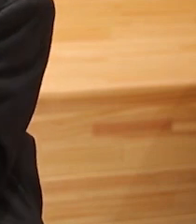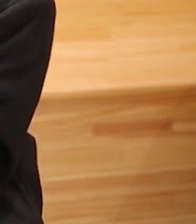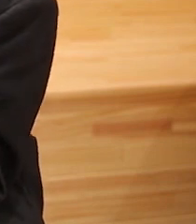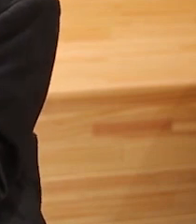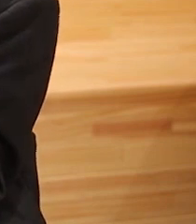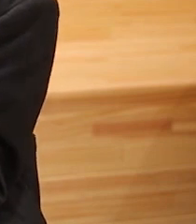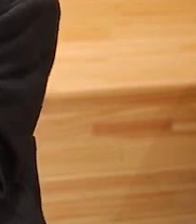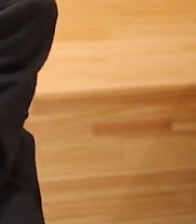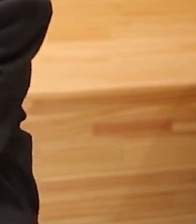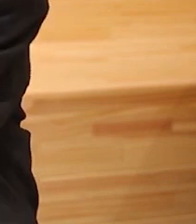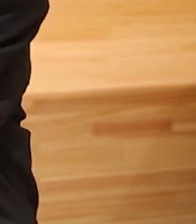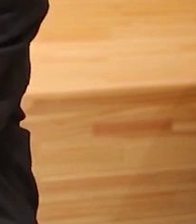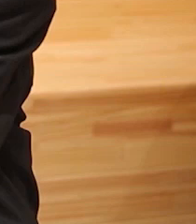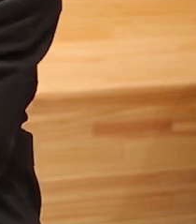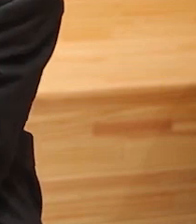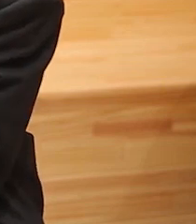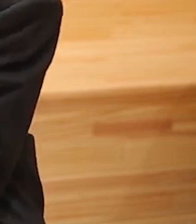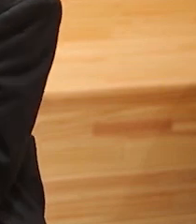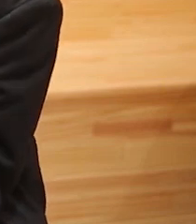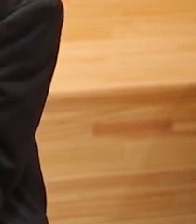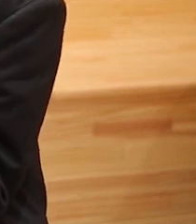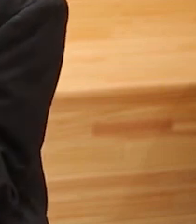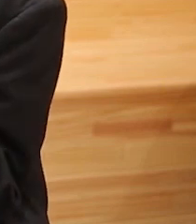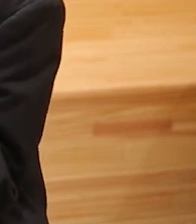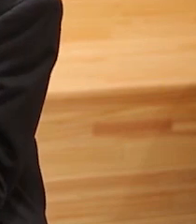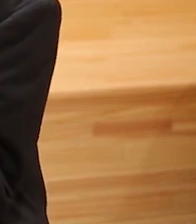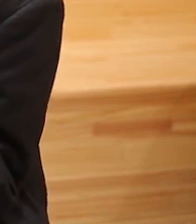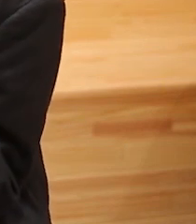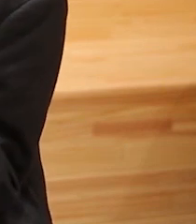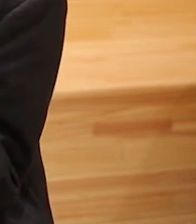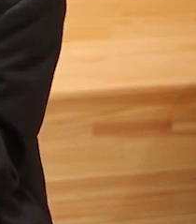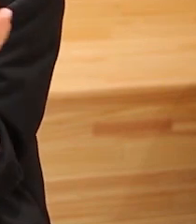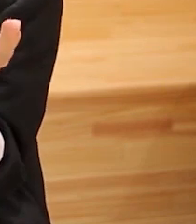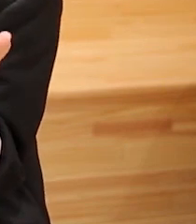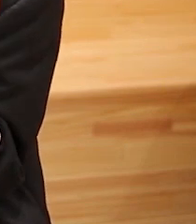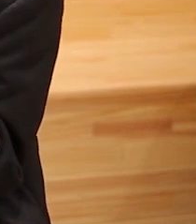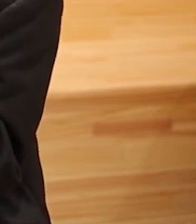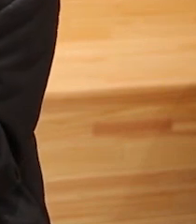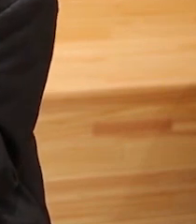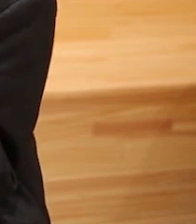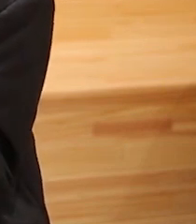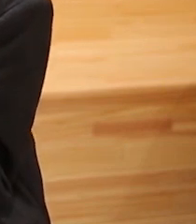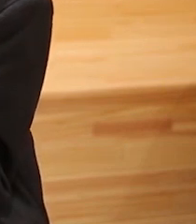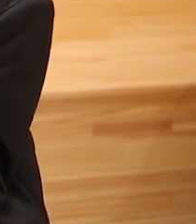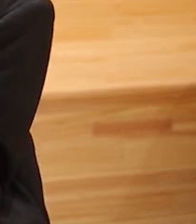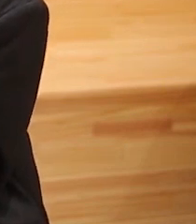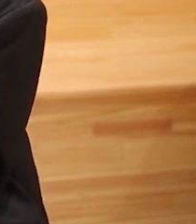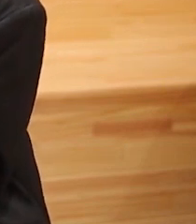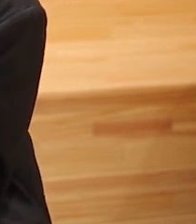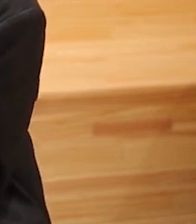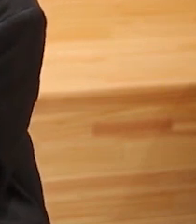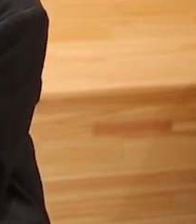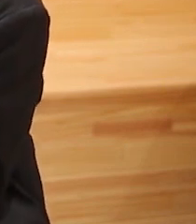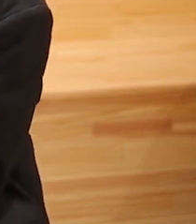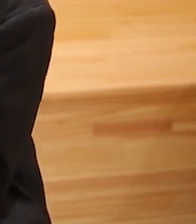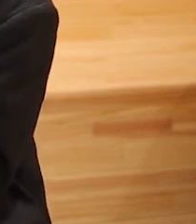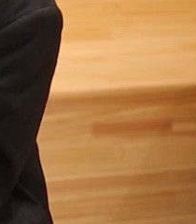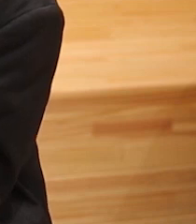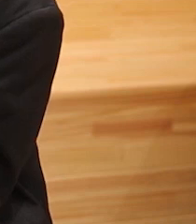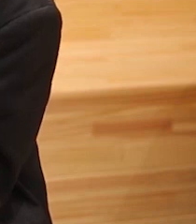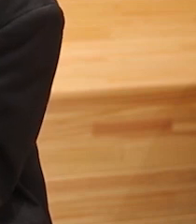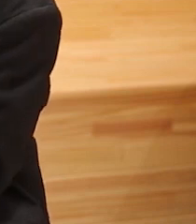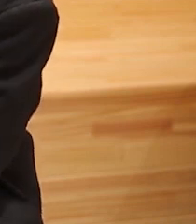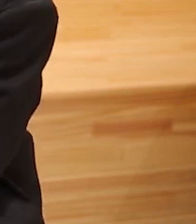경찰분들이 대부분 남자분들이 많잖아요. 근데 제가 만났던 분은 여자 경찰이었어요. 그런 이유 때문에